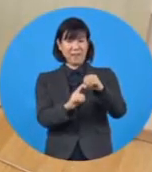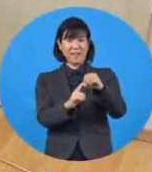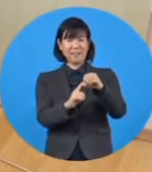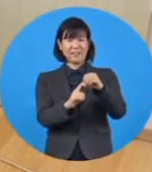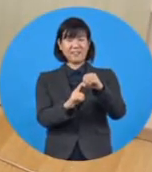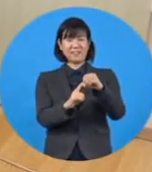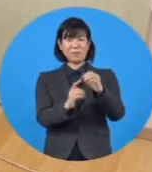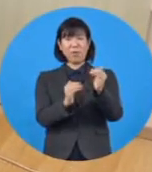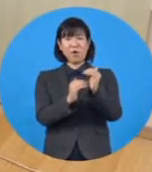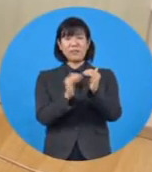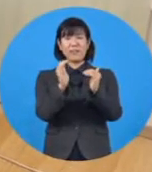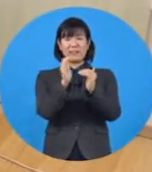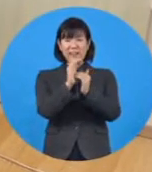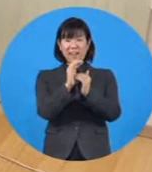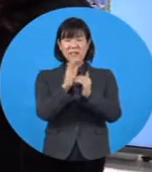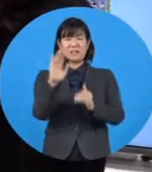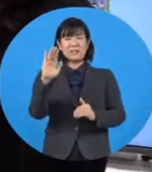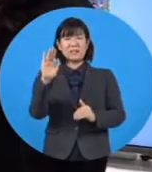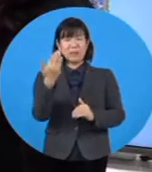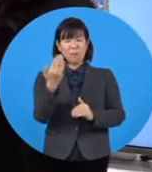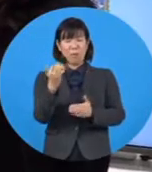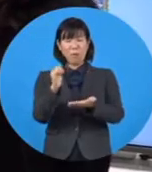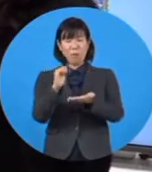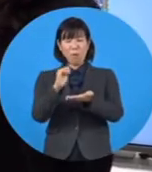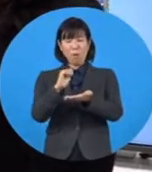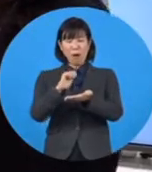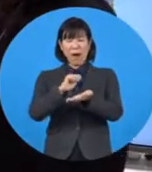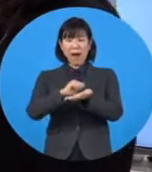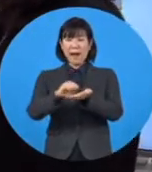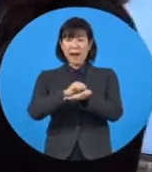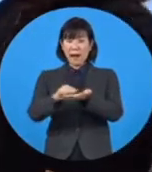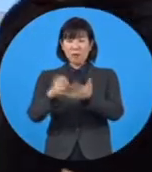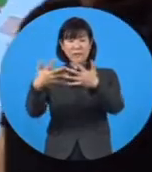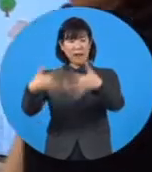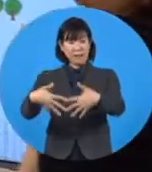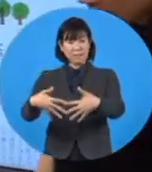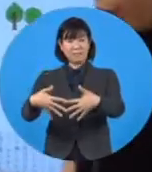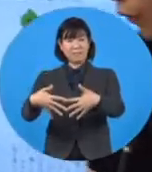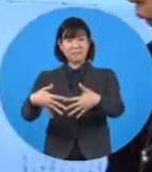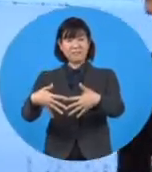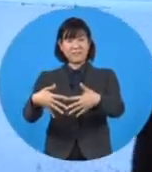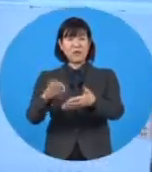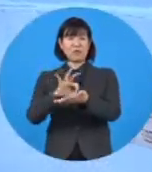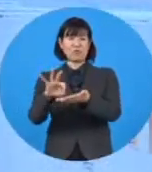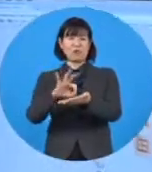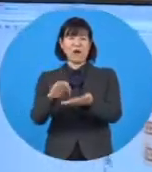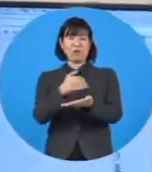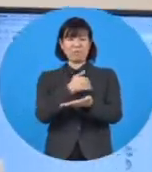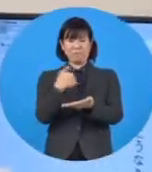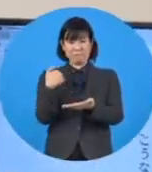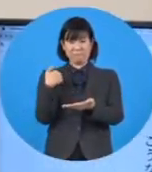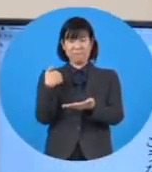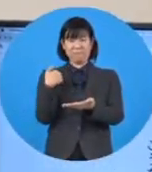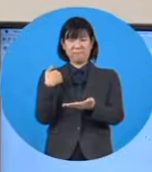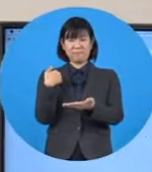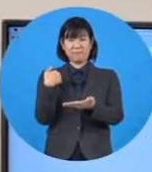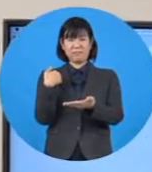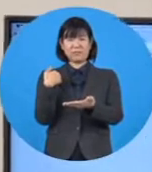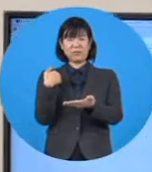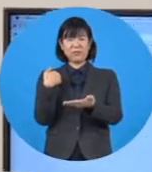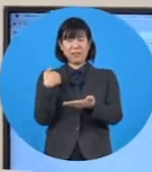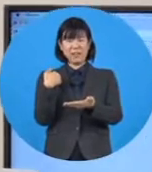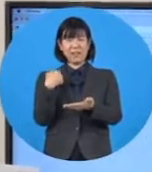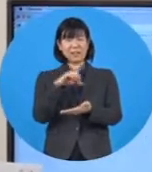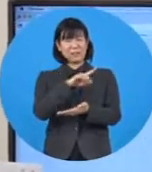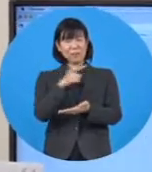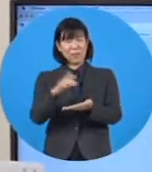てに対応しています。 食器洗機にも対応できるようにしてその毎日のメンテナンスをそ